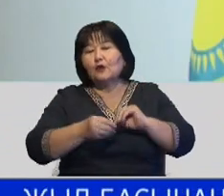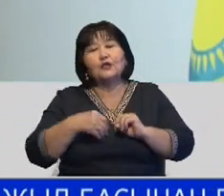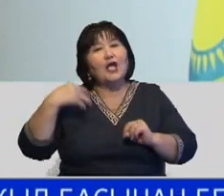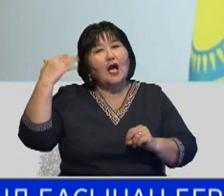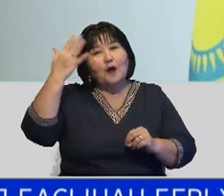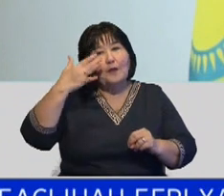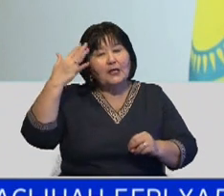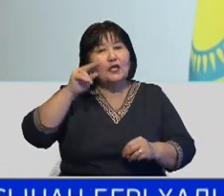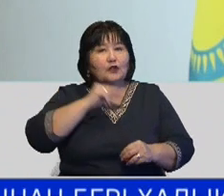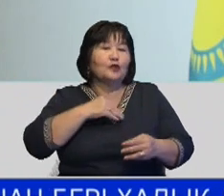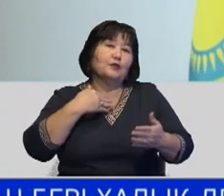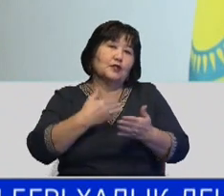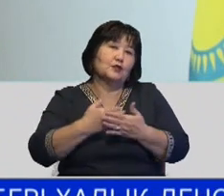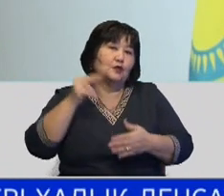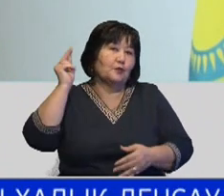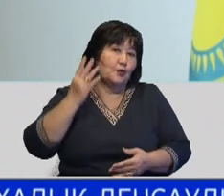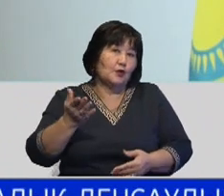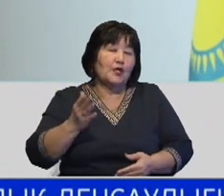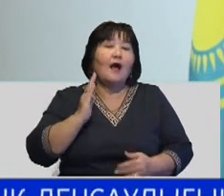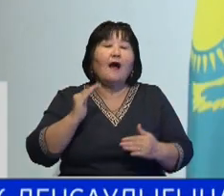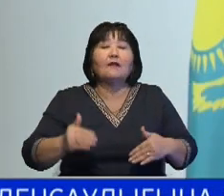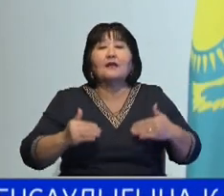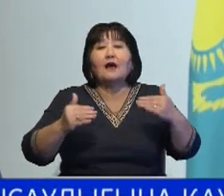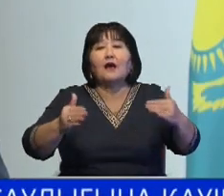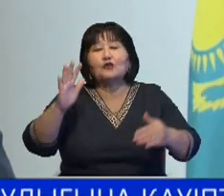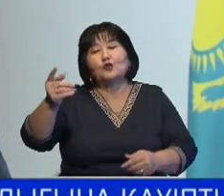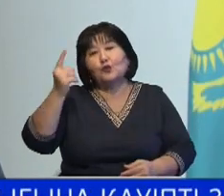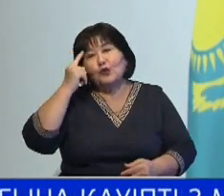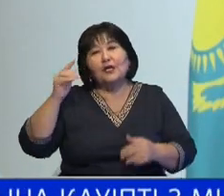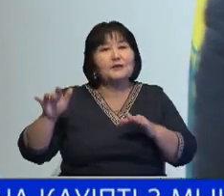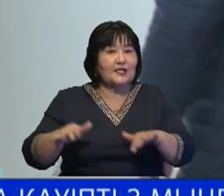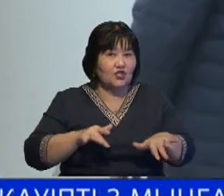мақсаттан жұмыс жасақ, мен ойлаймын, біз алдыға жүреді ойларымызды, істерімізді деп ойлаймын.